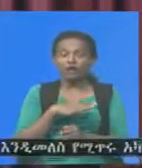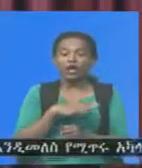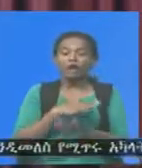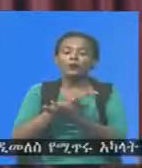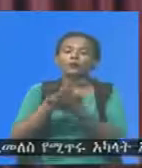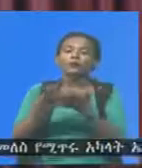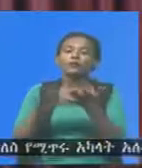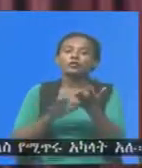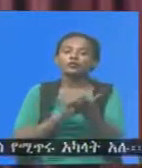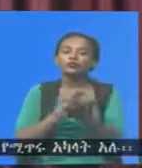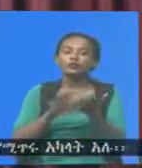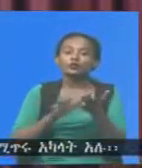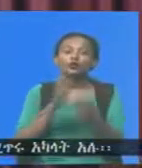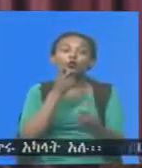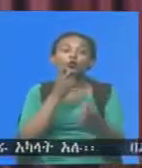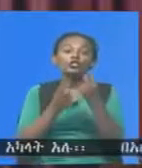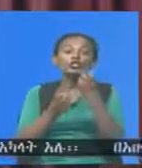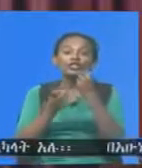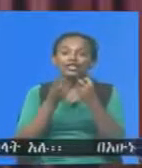በሽብር ወንጀል ተጠርጥሮ